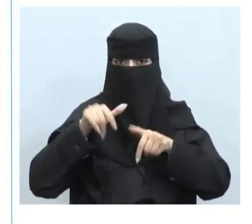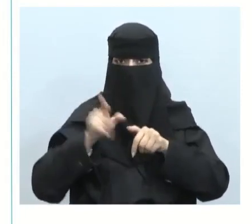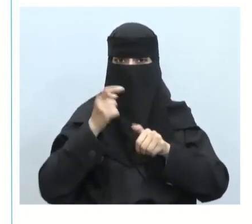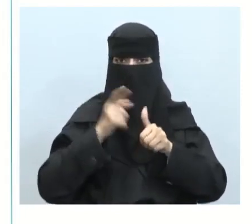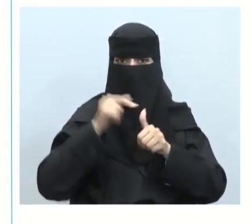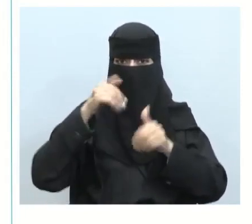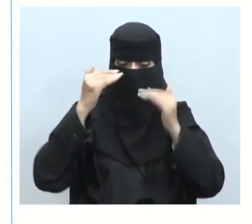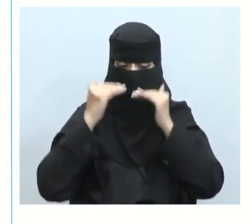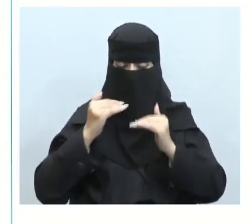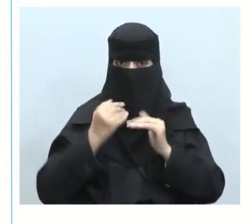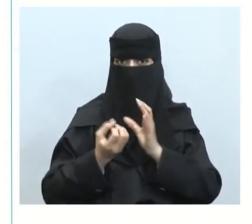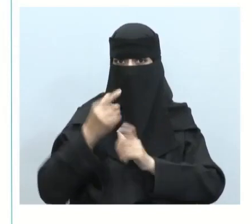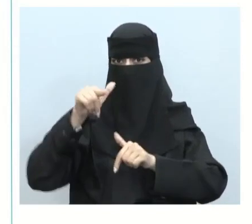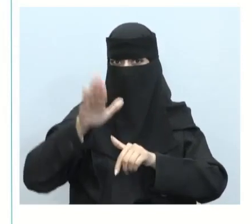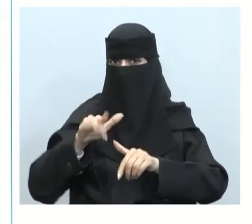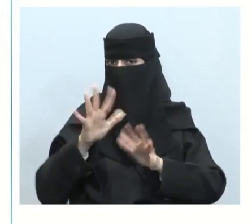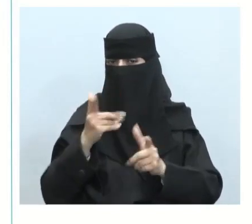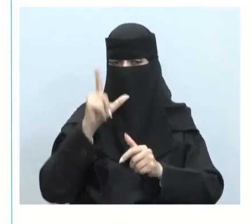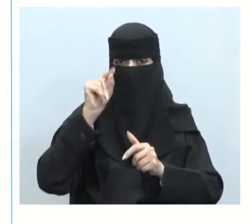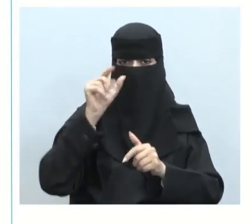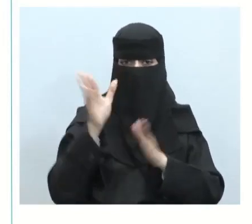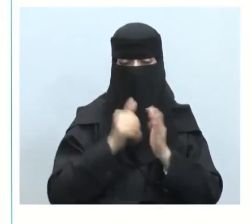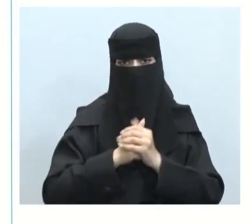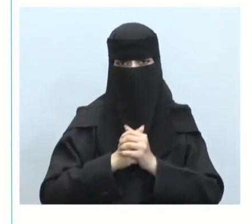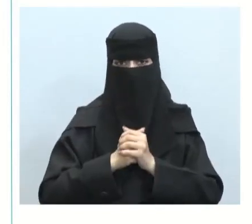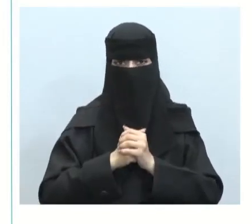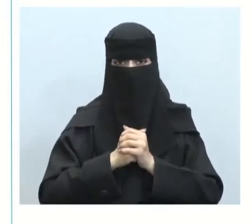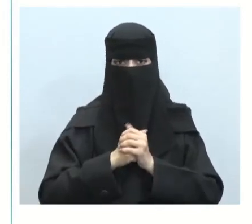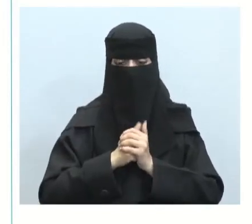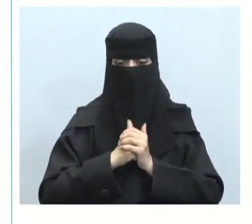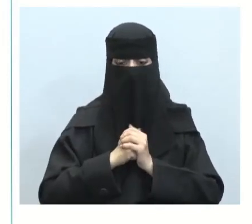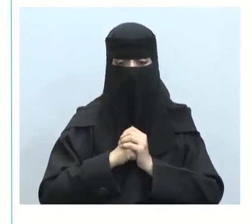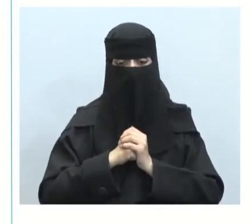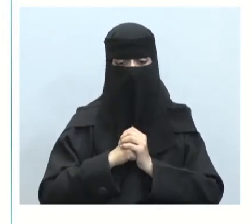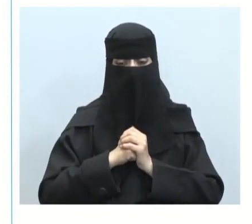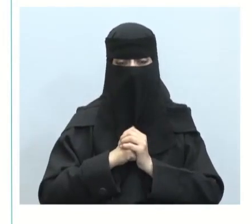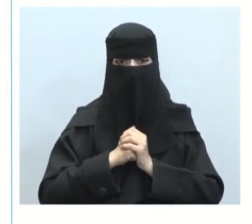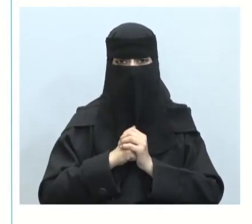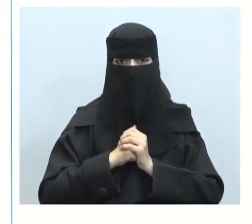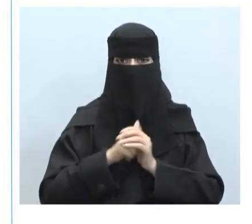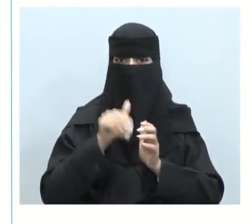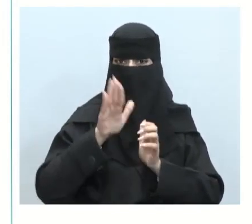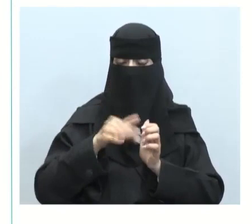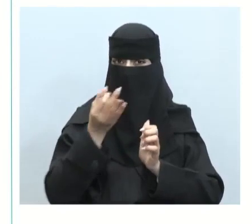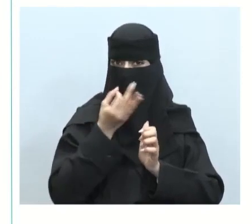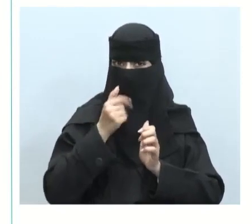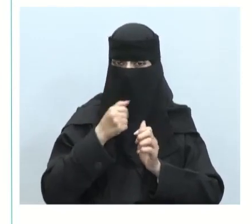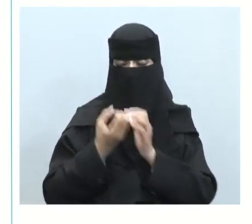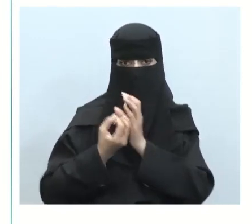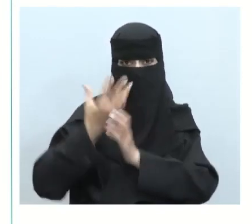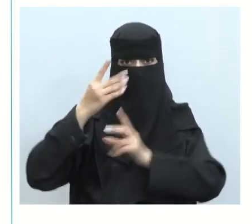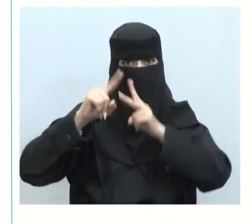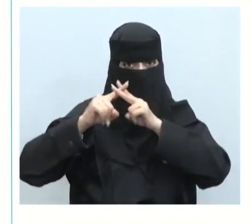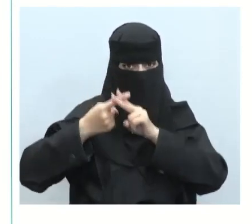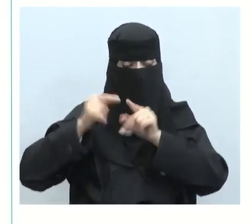كل ثوره صناعيه ما الذي تميزت به اذا كما ذكرنا الثورات الصناعيه